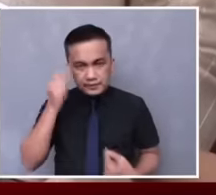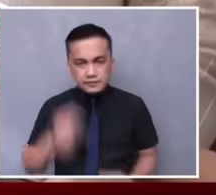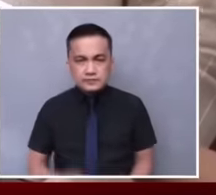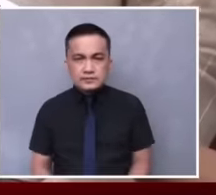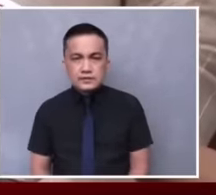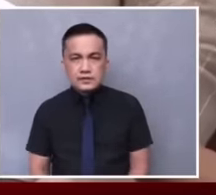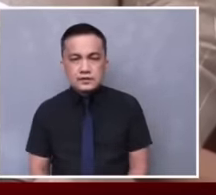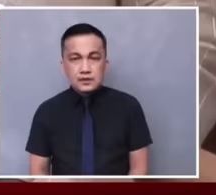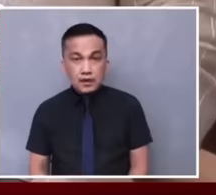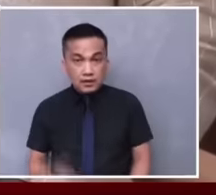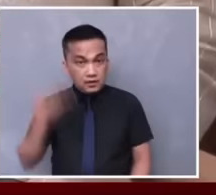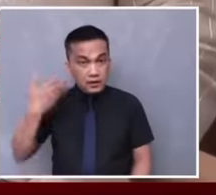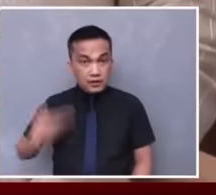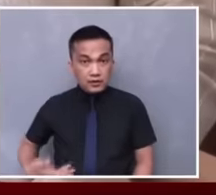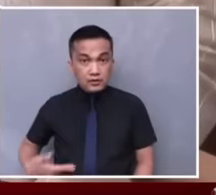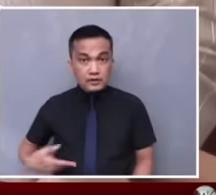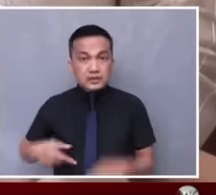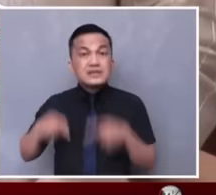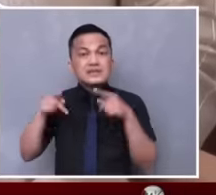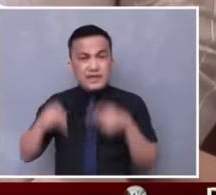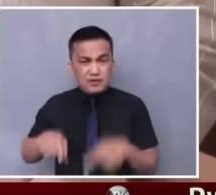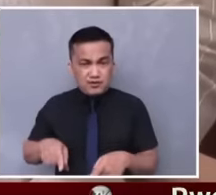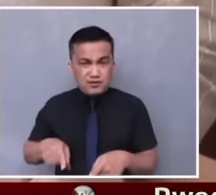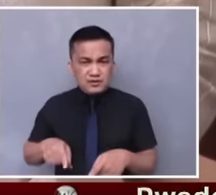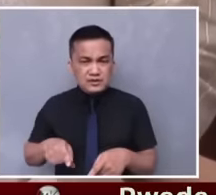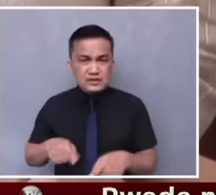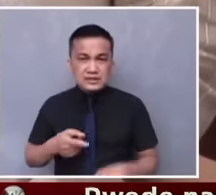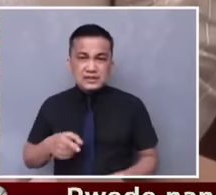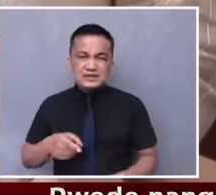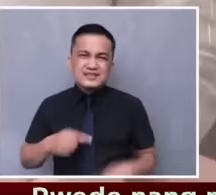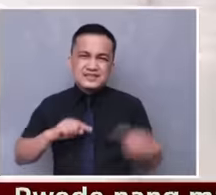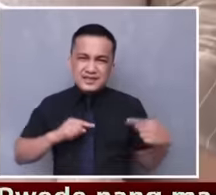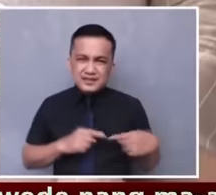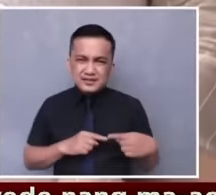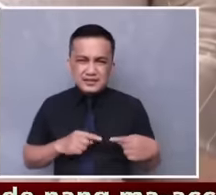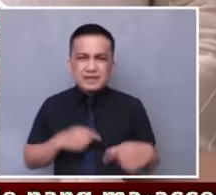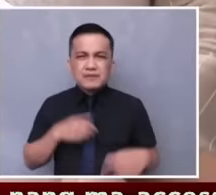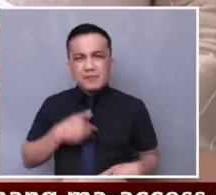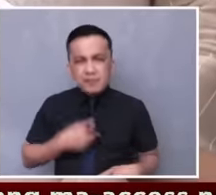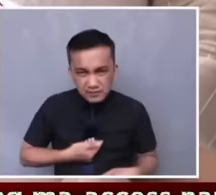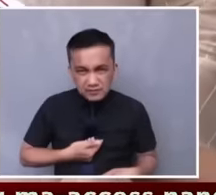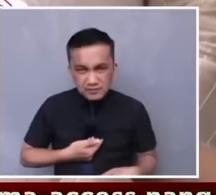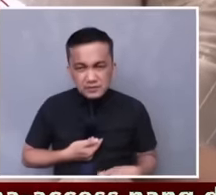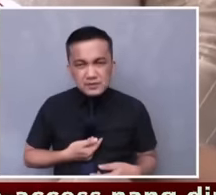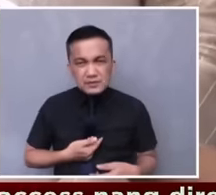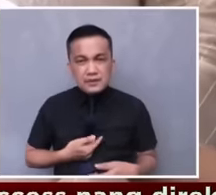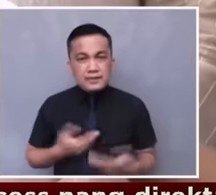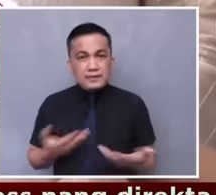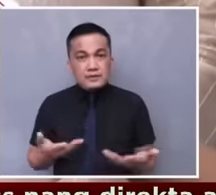Tao lang po ako na nasasaktan at napapagod din. That is why